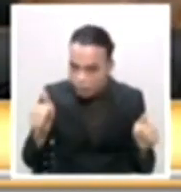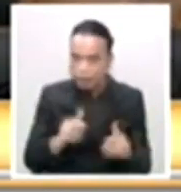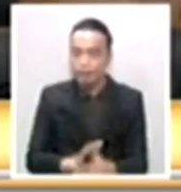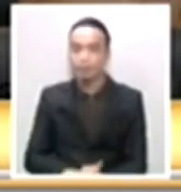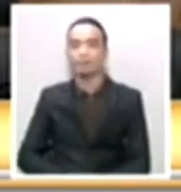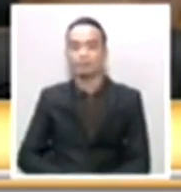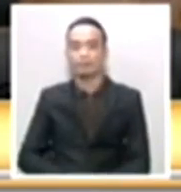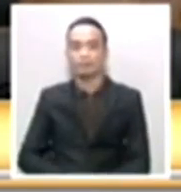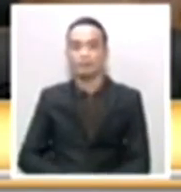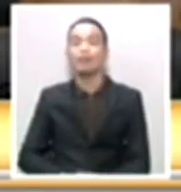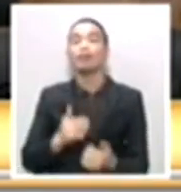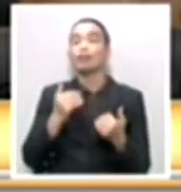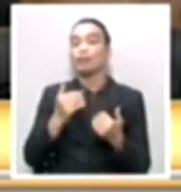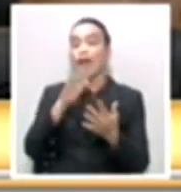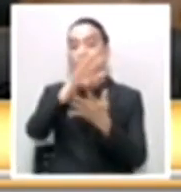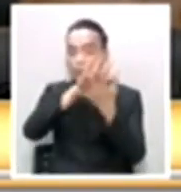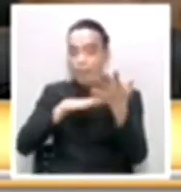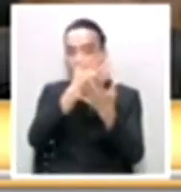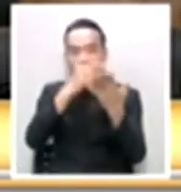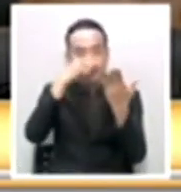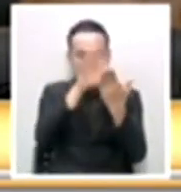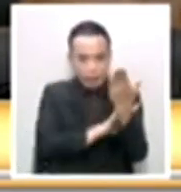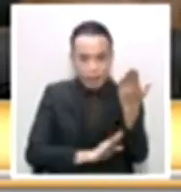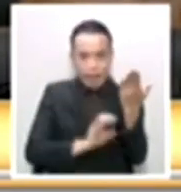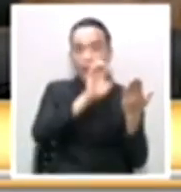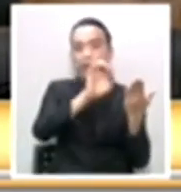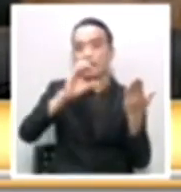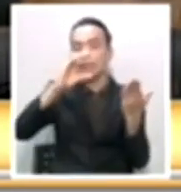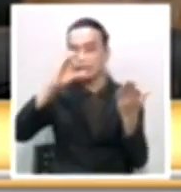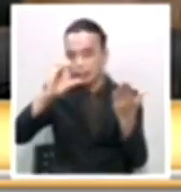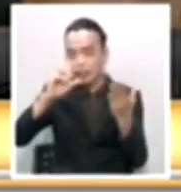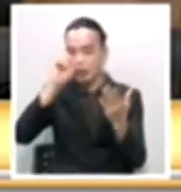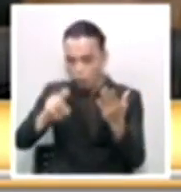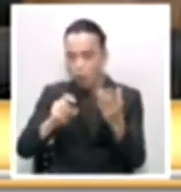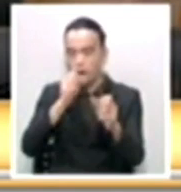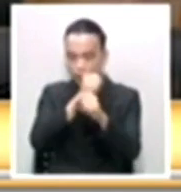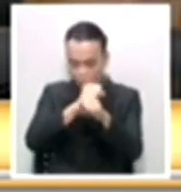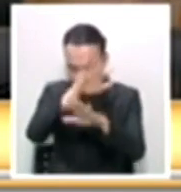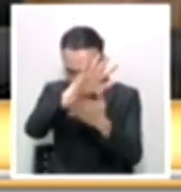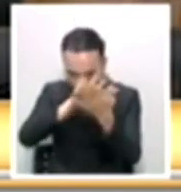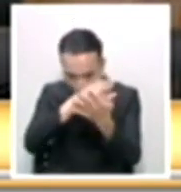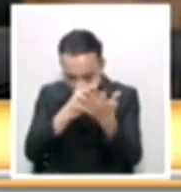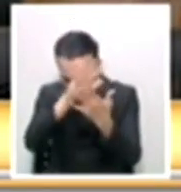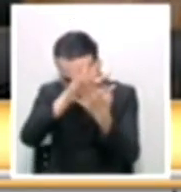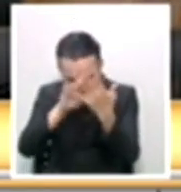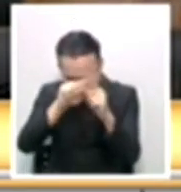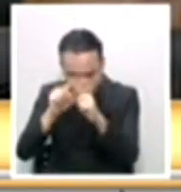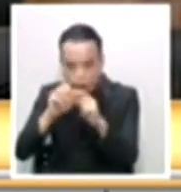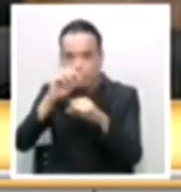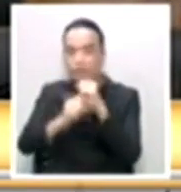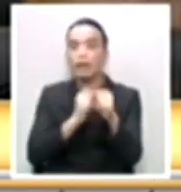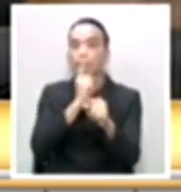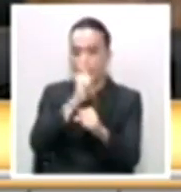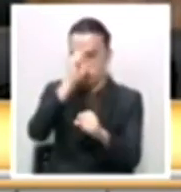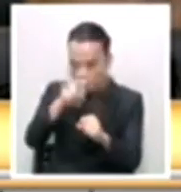องตามพ.ร.บ. EC ระบุว่าให้เสร็จแล้วภายใน1ปีเท่านั้นซึ่งปัจจุบันวันที่อนุมัติก็น่าจะเกิน1ปีไปแล้ว